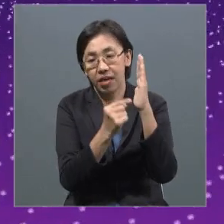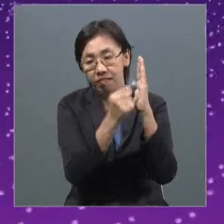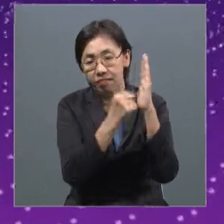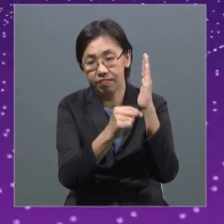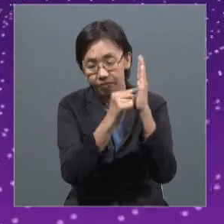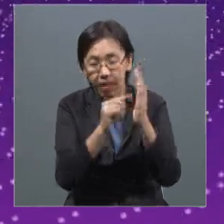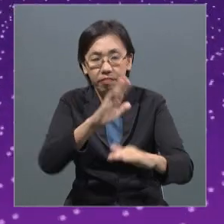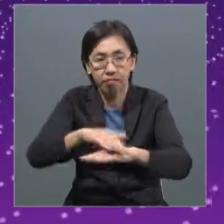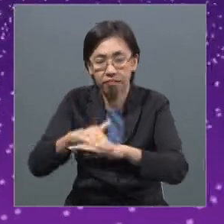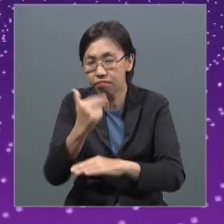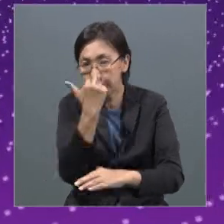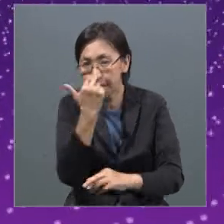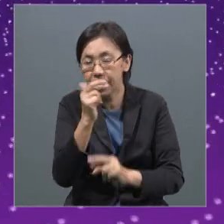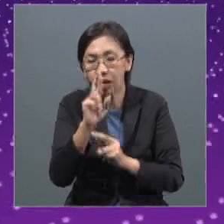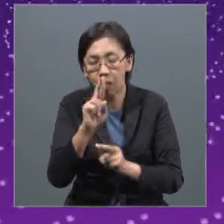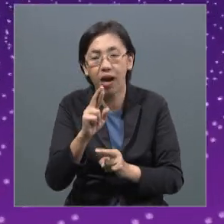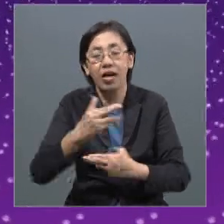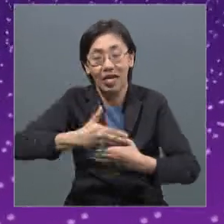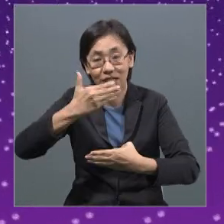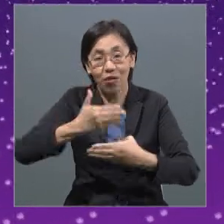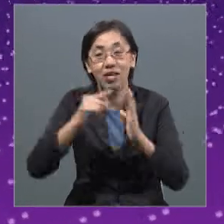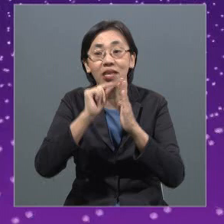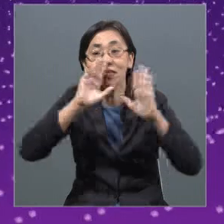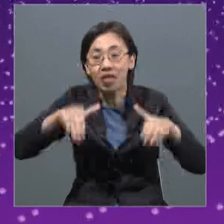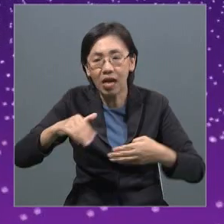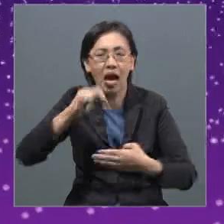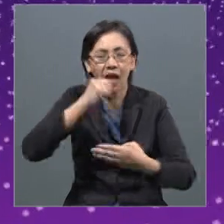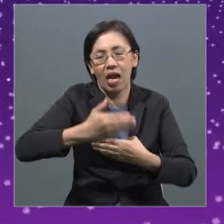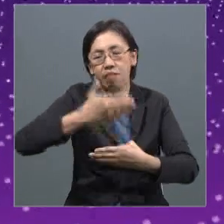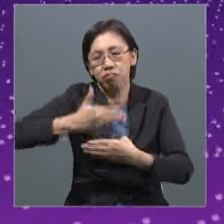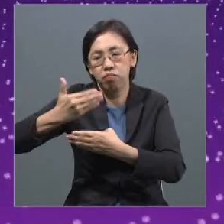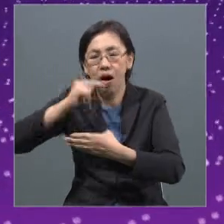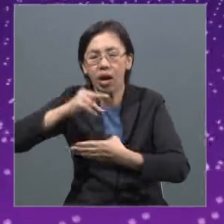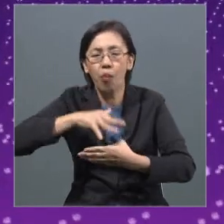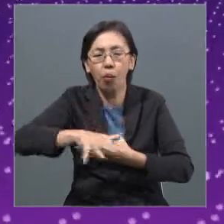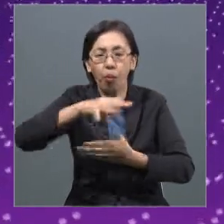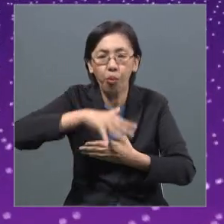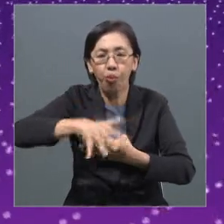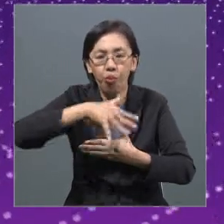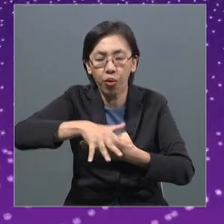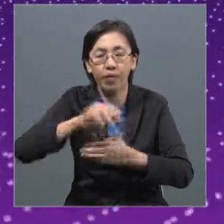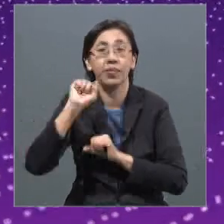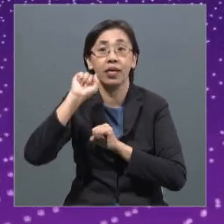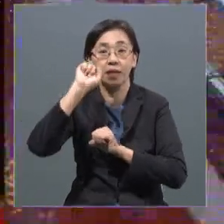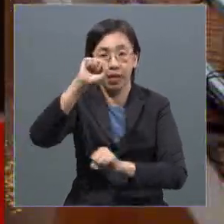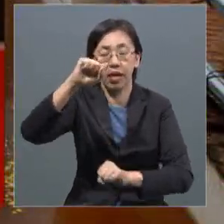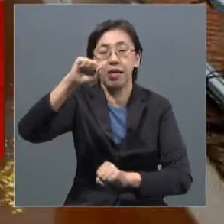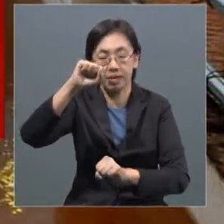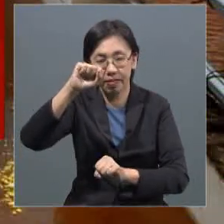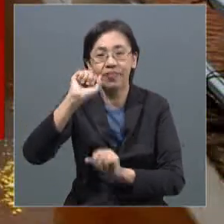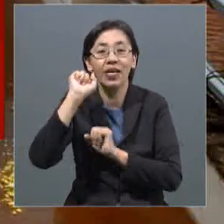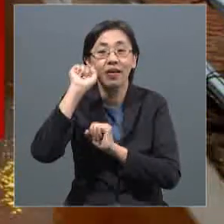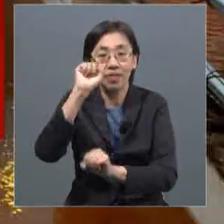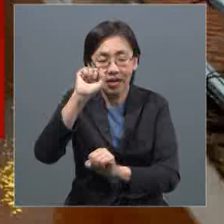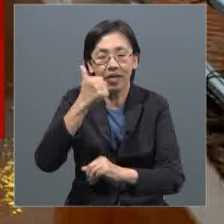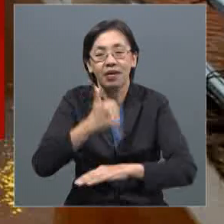ต้องเฝ้าระวังนะคะเฝ้าระวังเขื่อนเจ้าพระยาที่จะต้องเพิ่มการระบายน้ำด้วยค่ะดูประกาศแจ้งเตือนจากทางเจ้าหน้าที่นะคะ